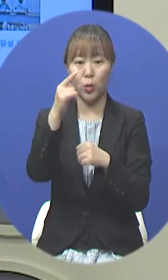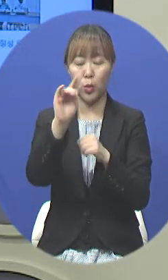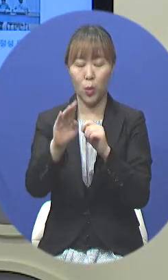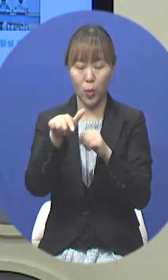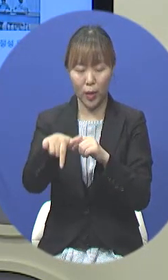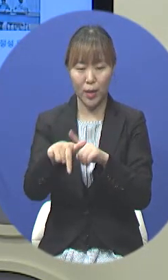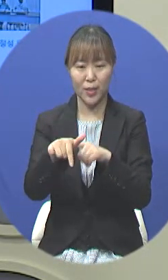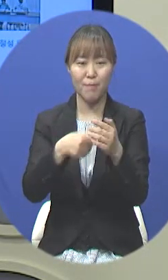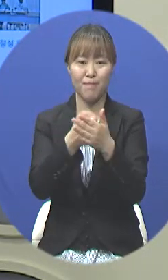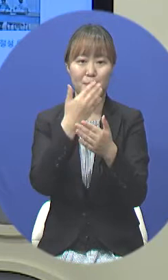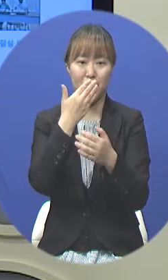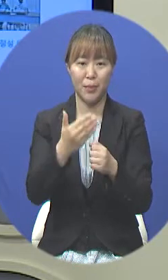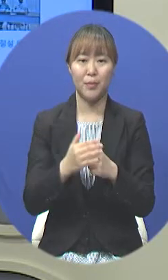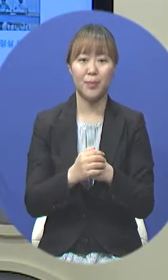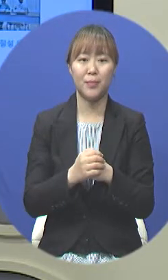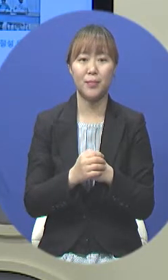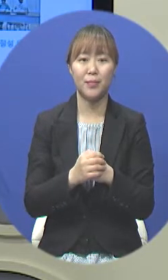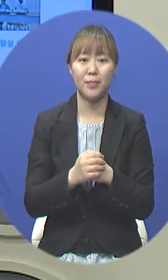개발되었습니다